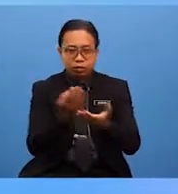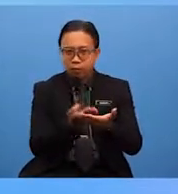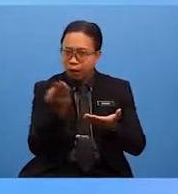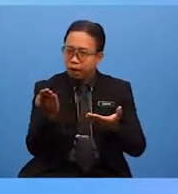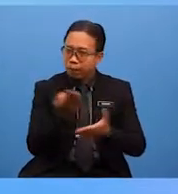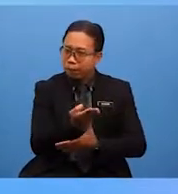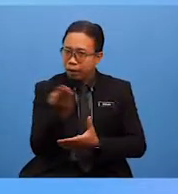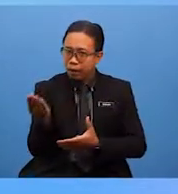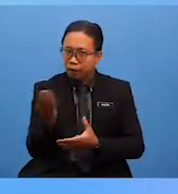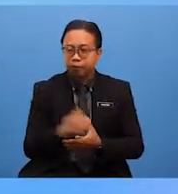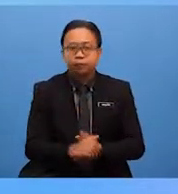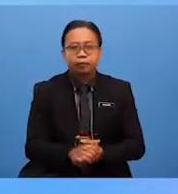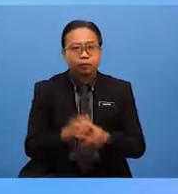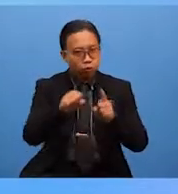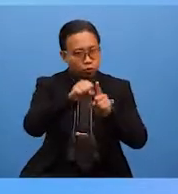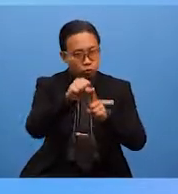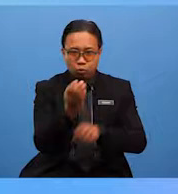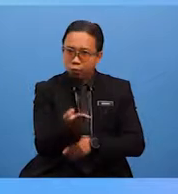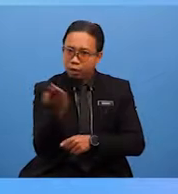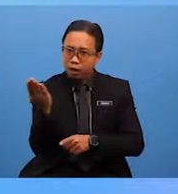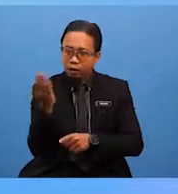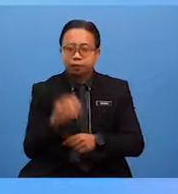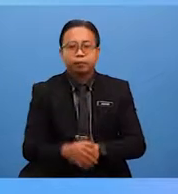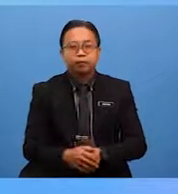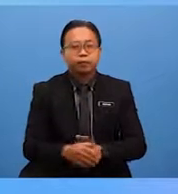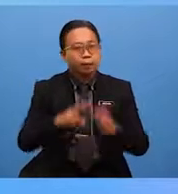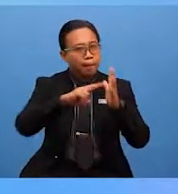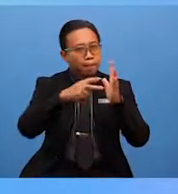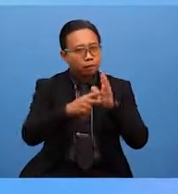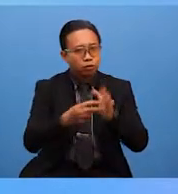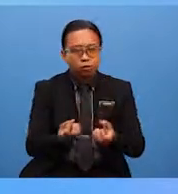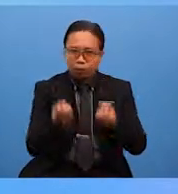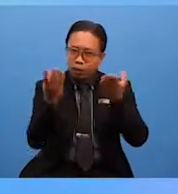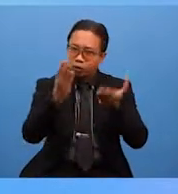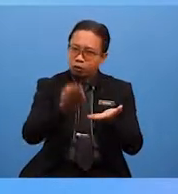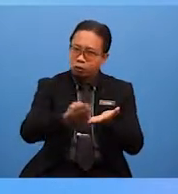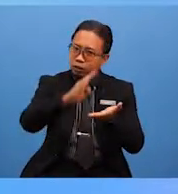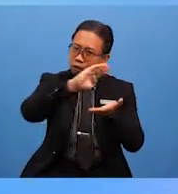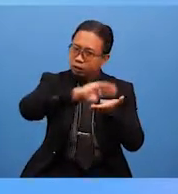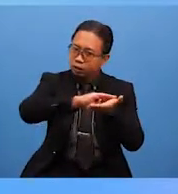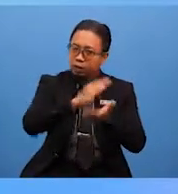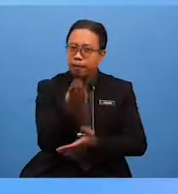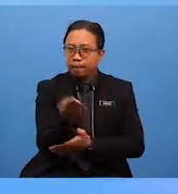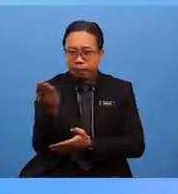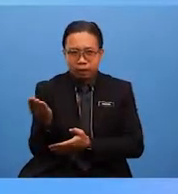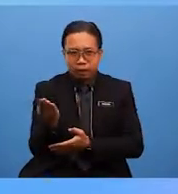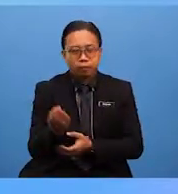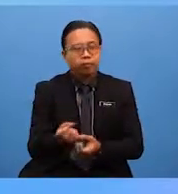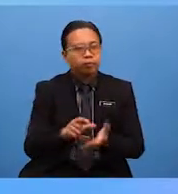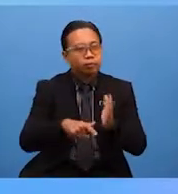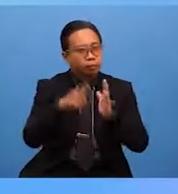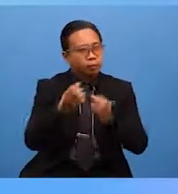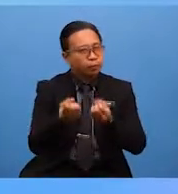suhu bahan tersebut ini bermaksud lebih banyak quantity nih banyak kabel